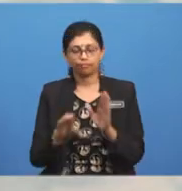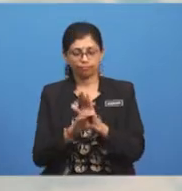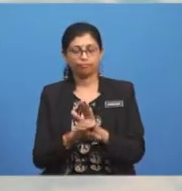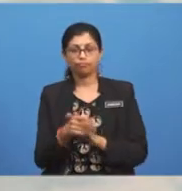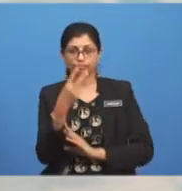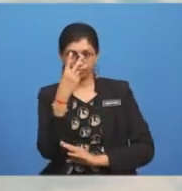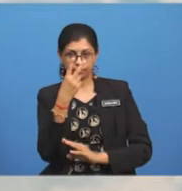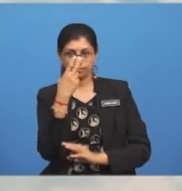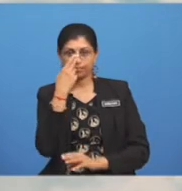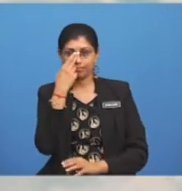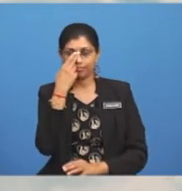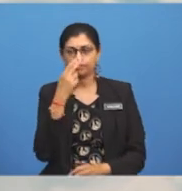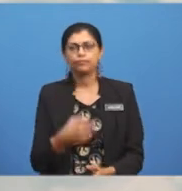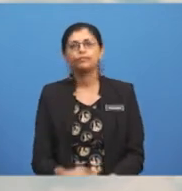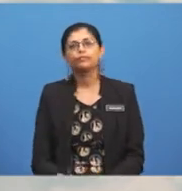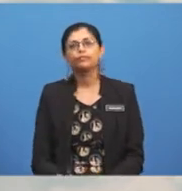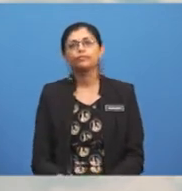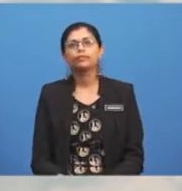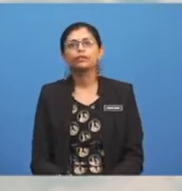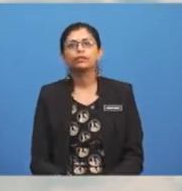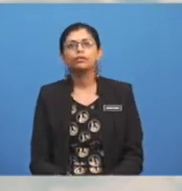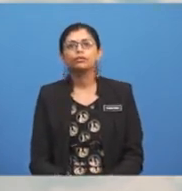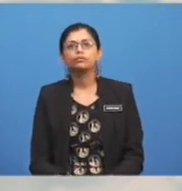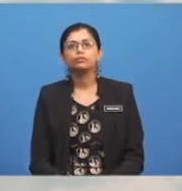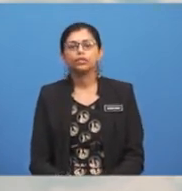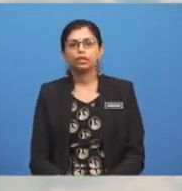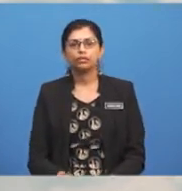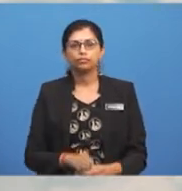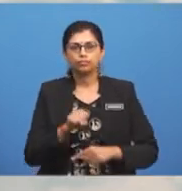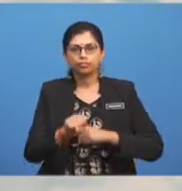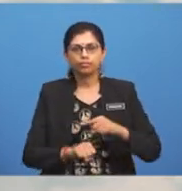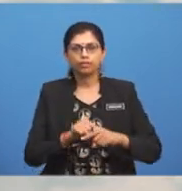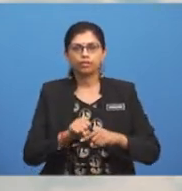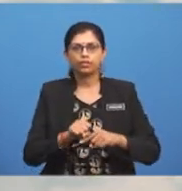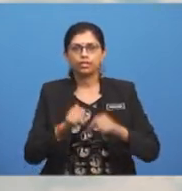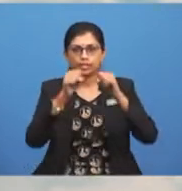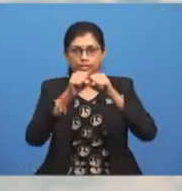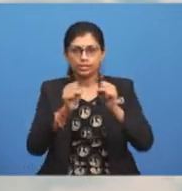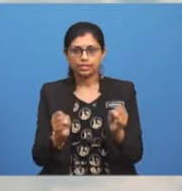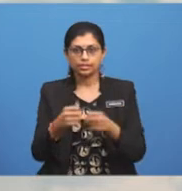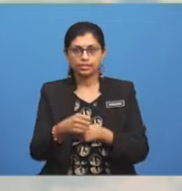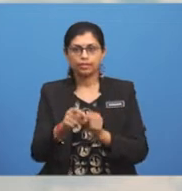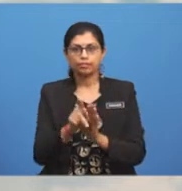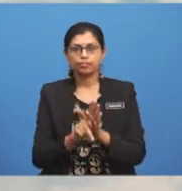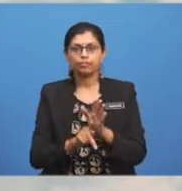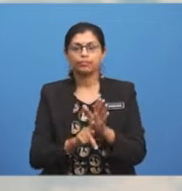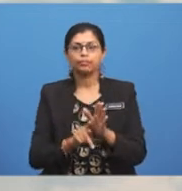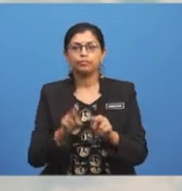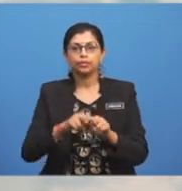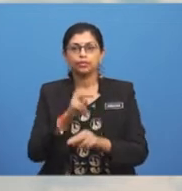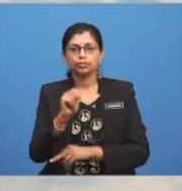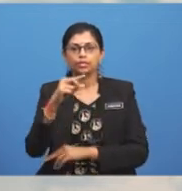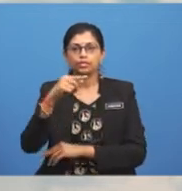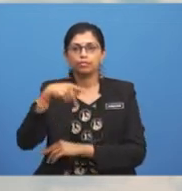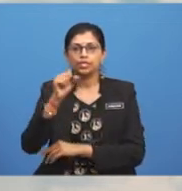Sebuah satelit sistem kedudukan sejagat atau lebih dikenali sebagai GPS mengorbit bumi,